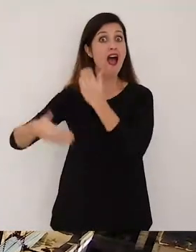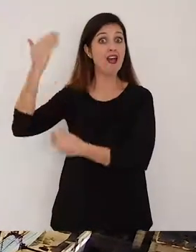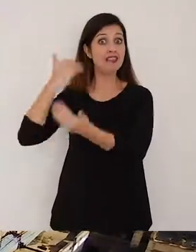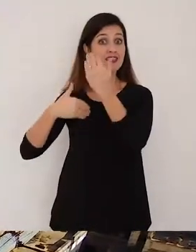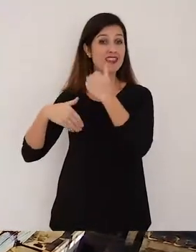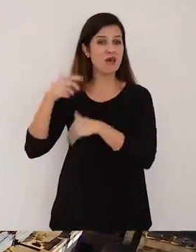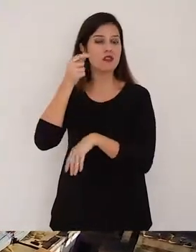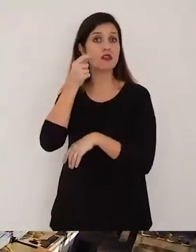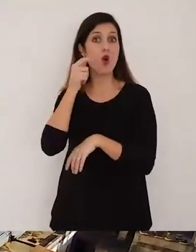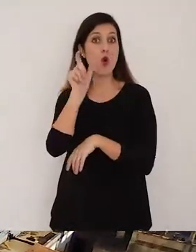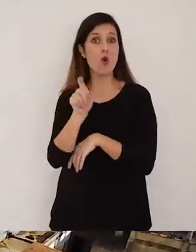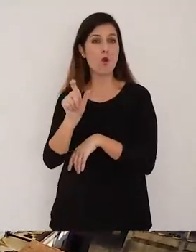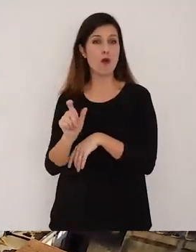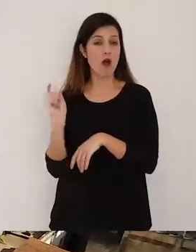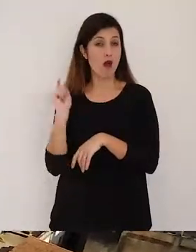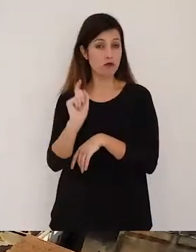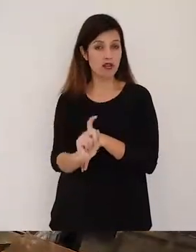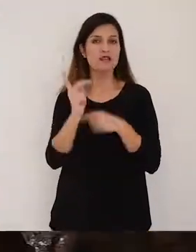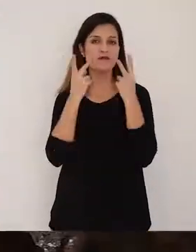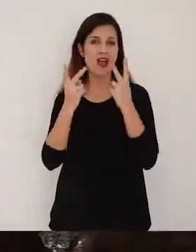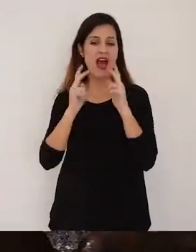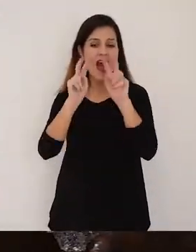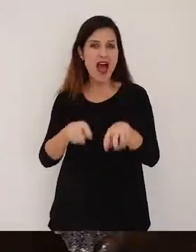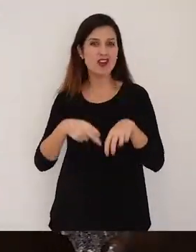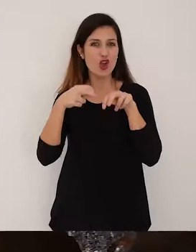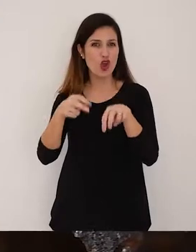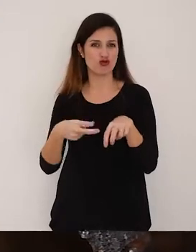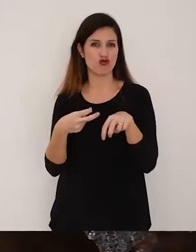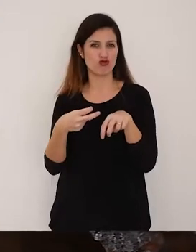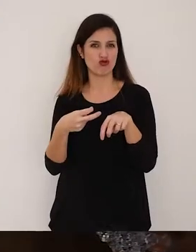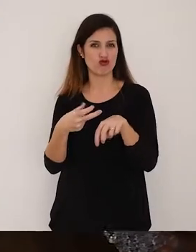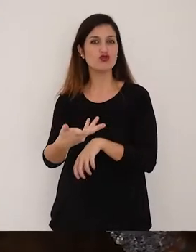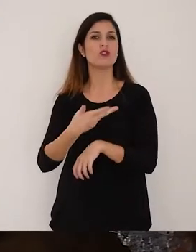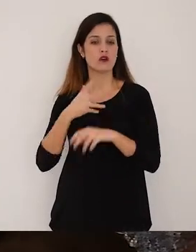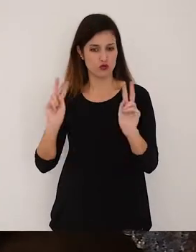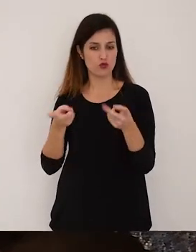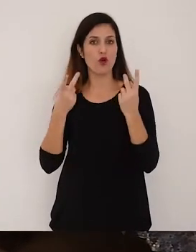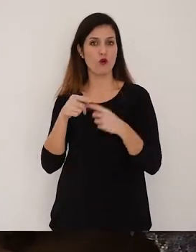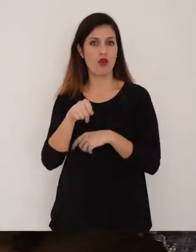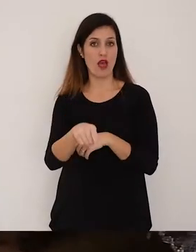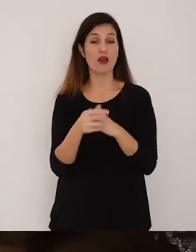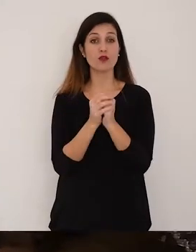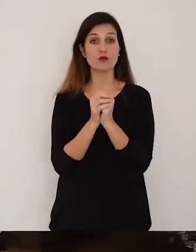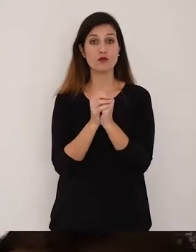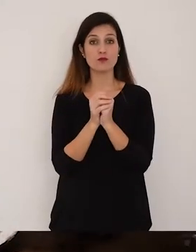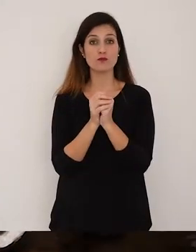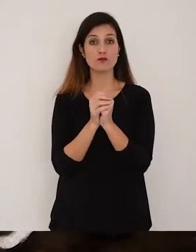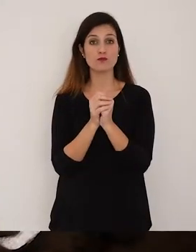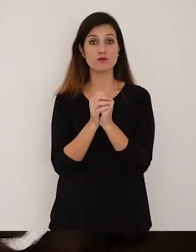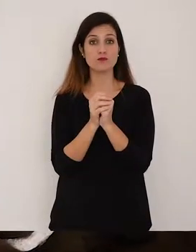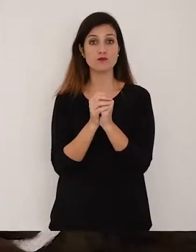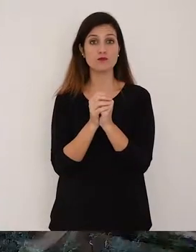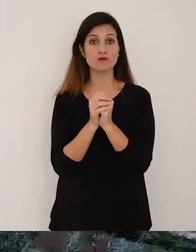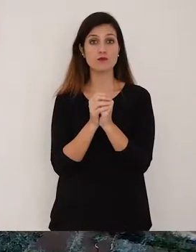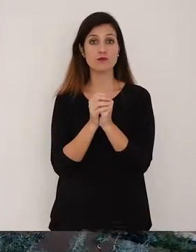Antica la presenza dell'uomo nel territorio miggianese, come attesterebbero preziosi rinvenimenti archeologici.